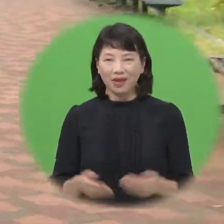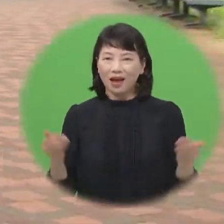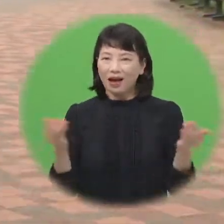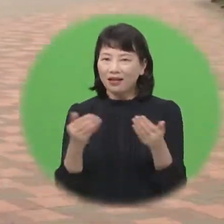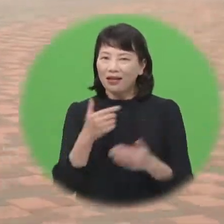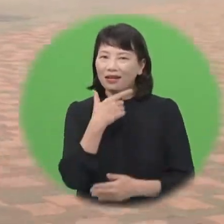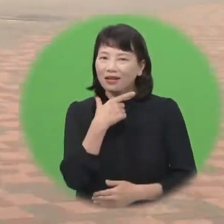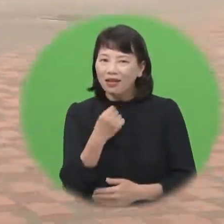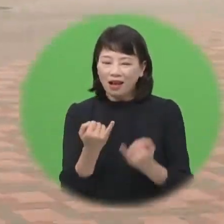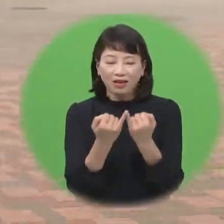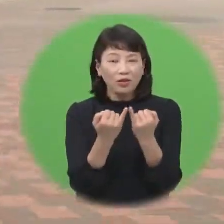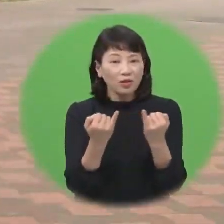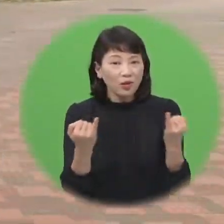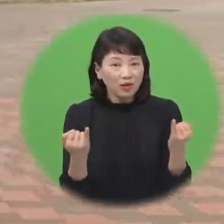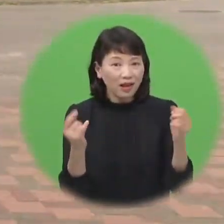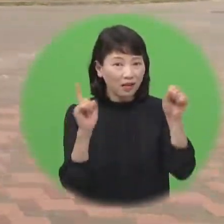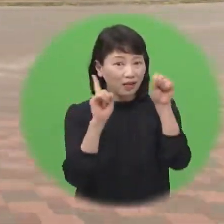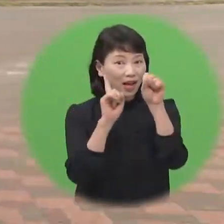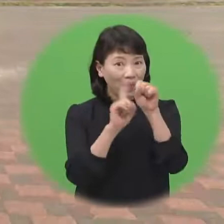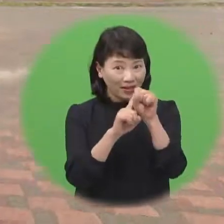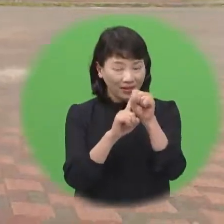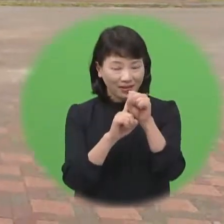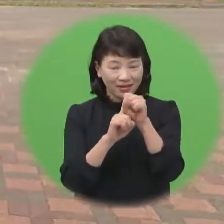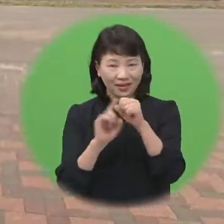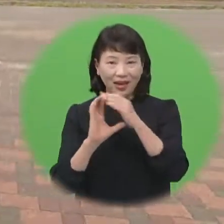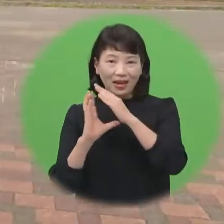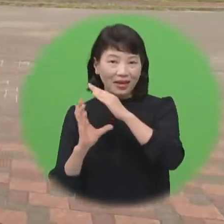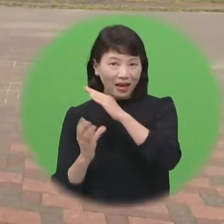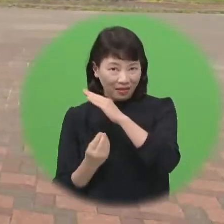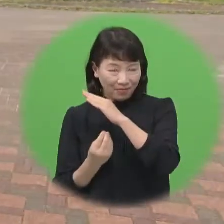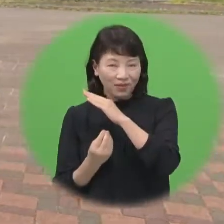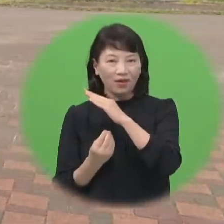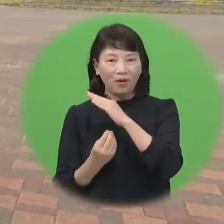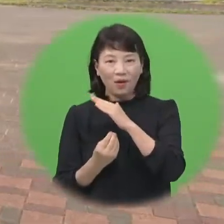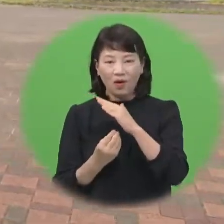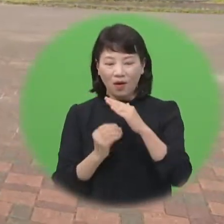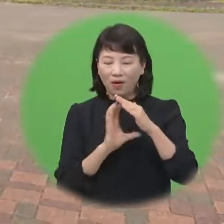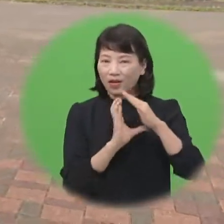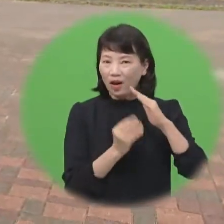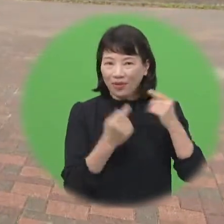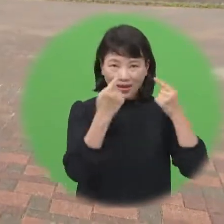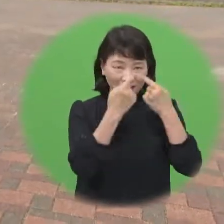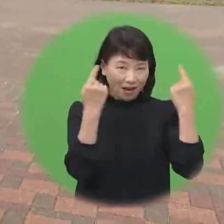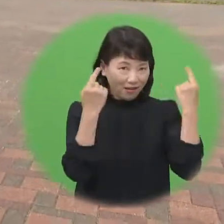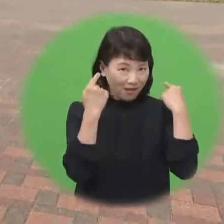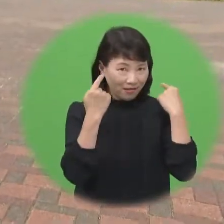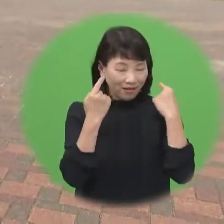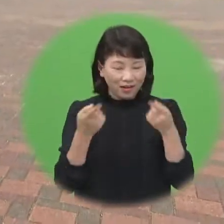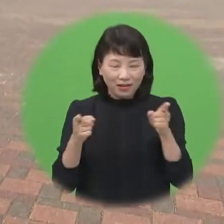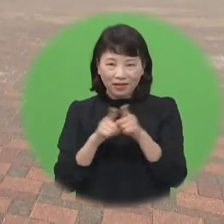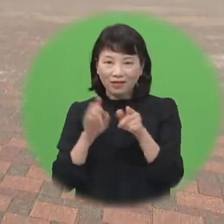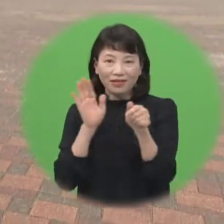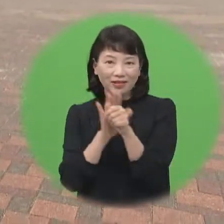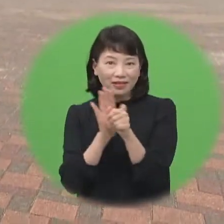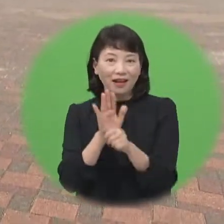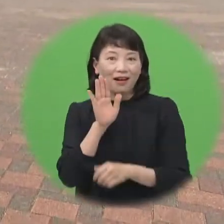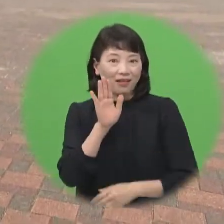就職や起業を考える女性のために県と山梨大学が連携した支援が行われているんです。